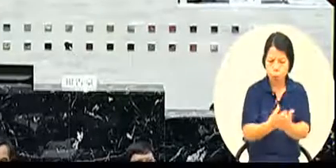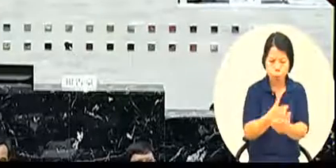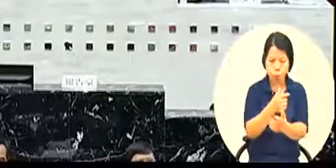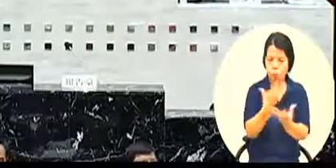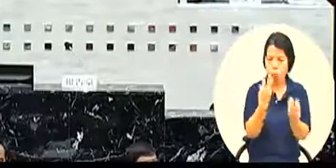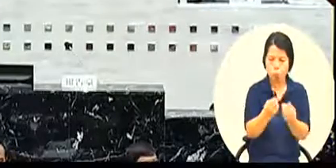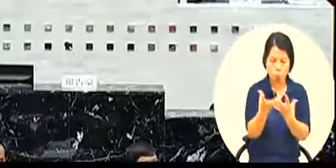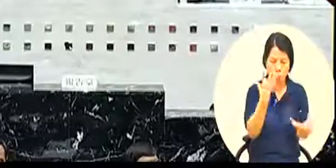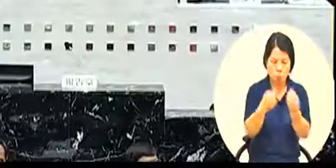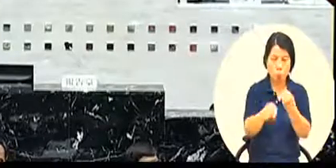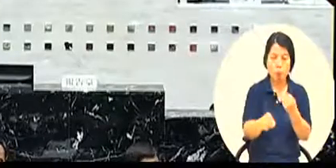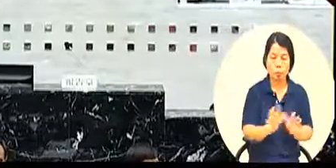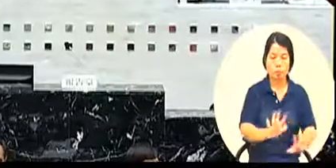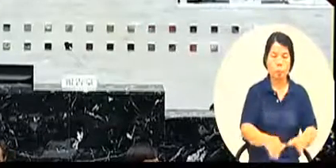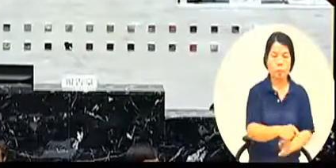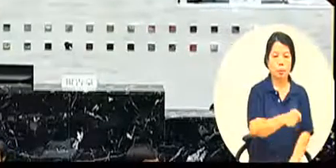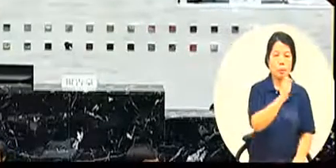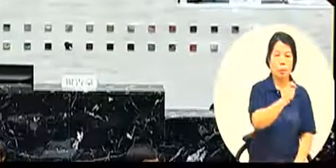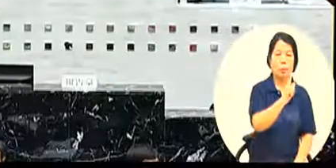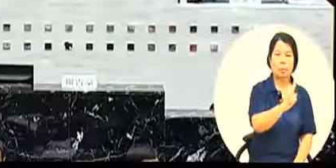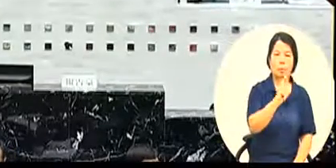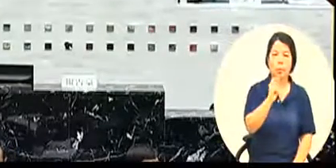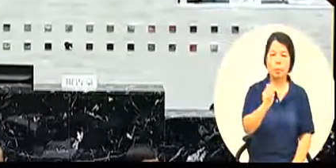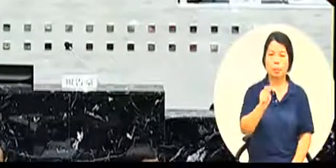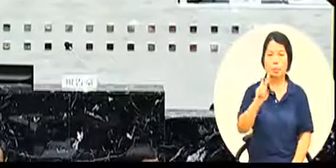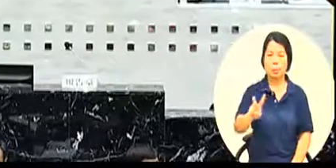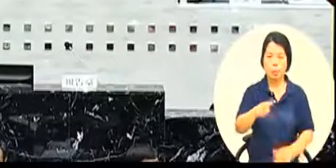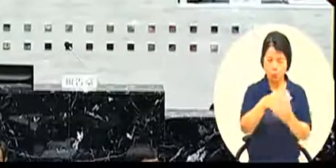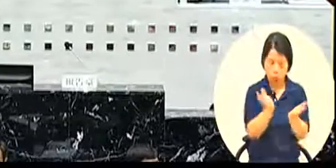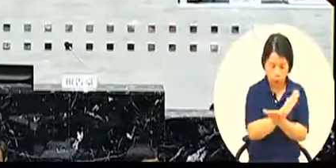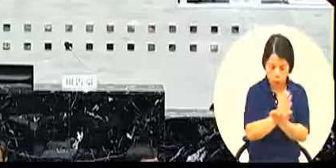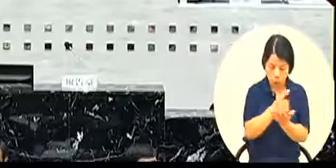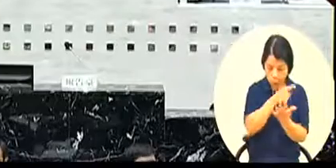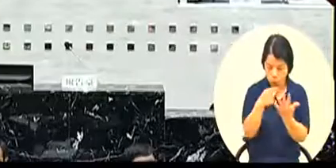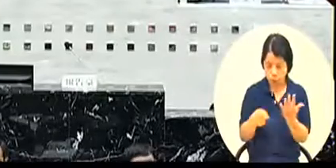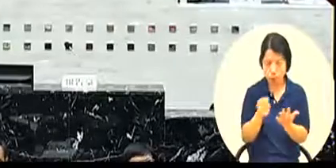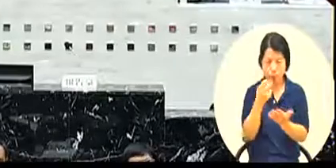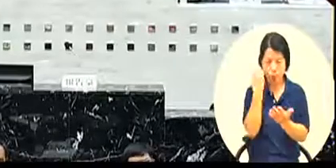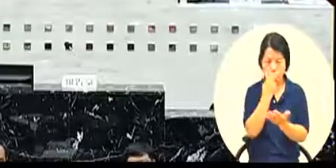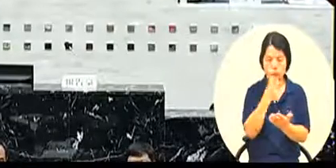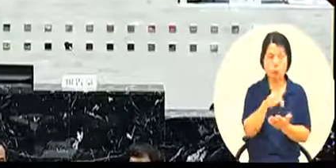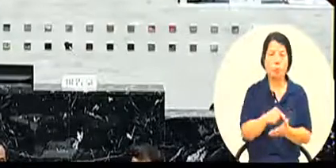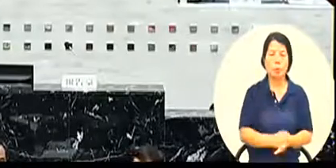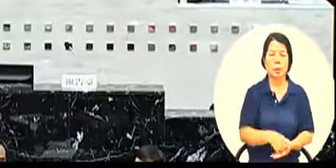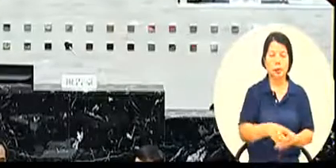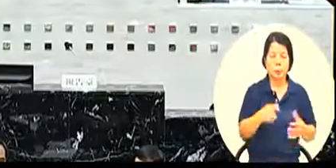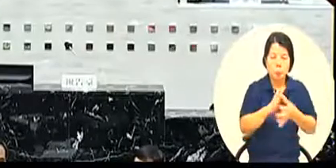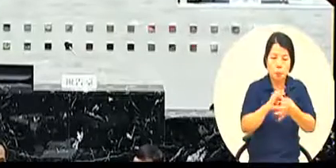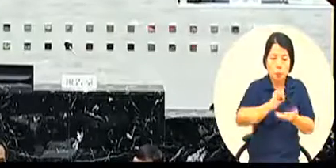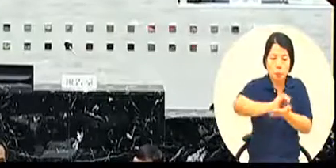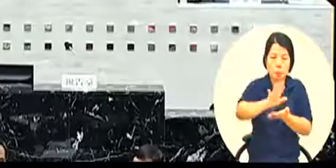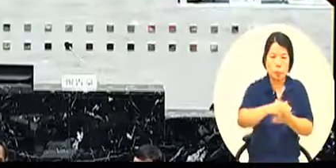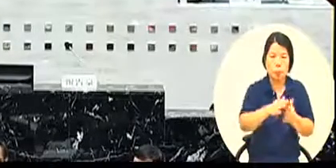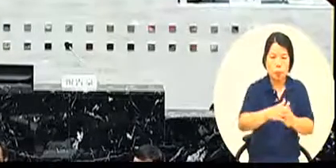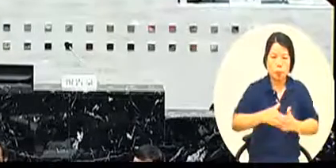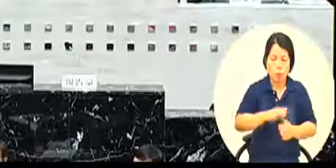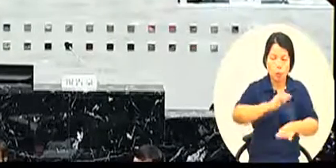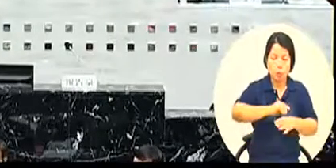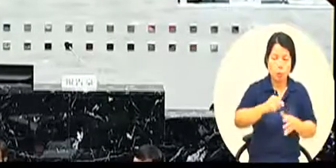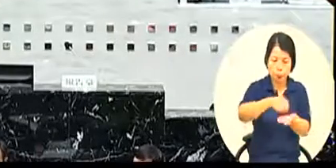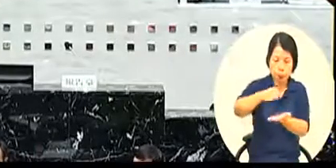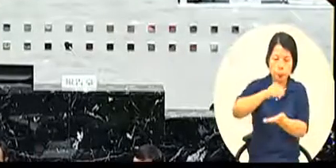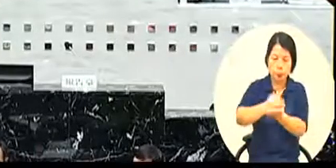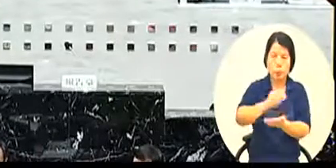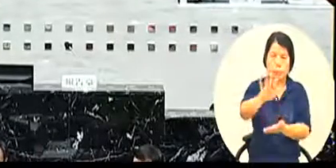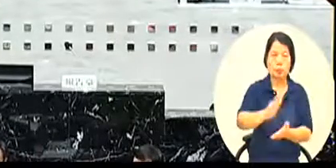哈。那 A1、A2 我们照这样的顺序审下来，那相关的报告它上面也会写 A1 哈，请